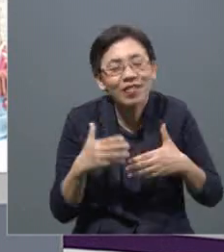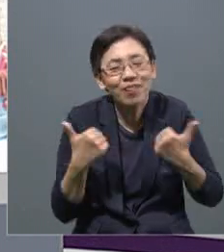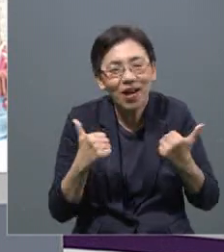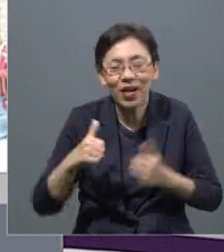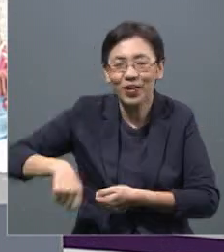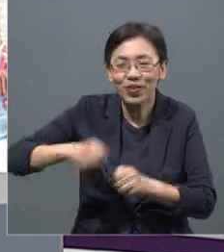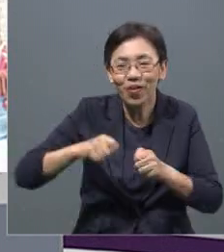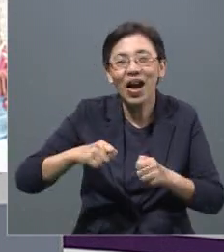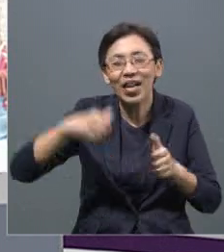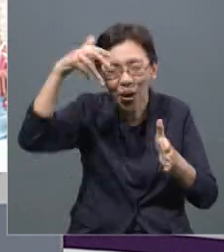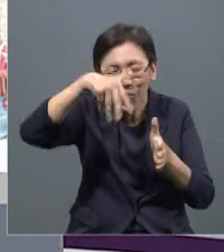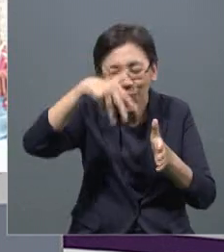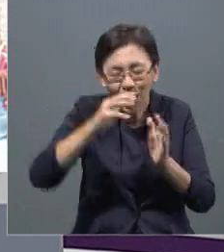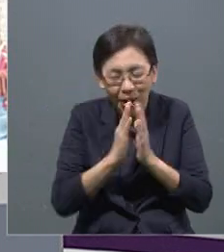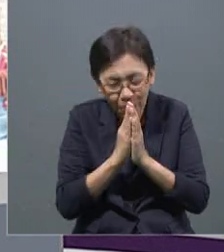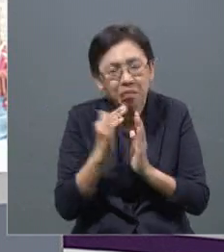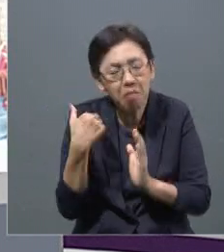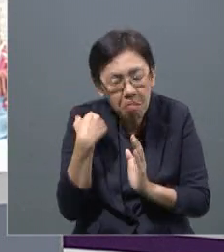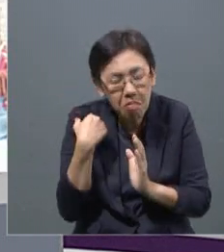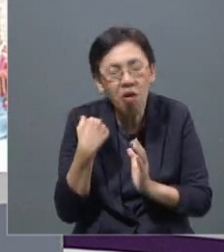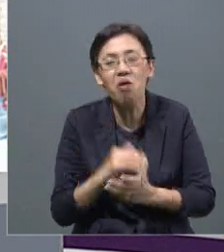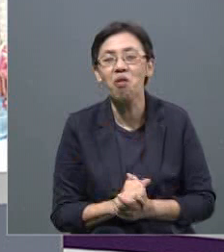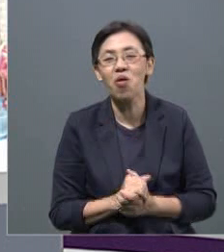แล้วก็แบบได้รับสิริมงคลไปด้วย ใช่ค่ะเรียกว่าม่วน